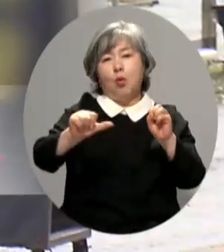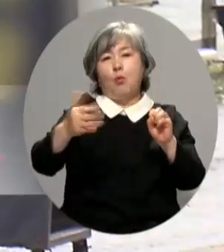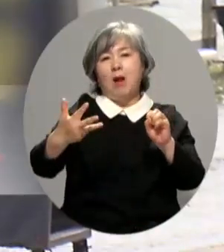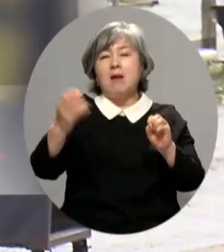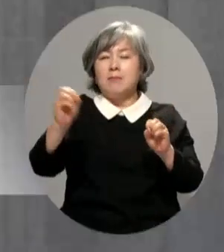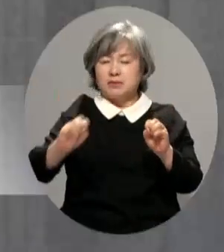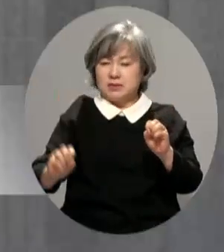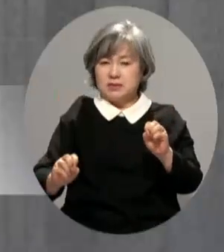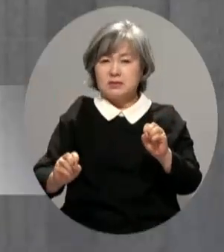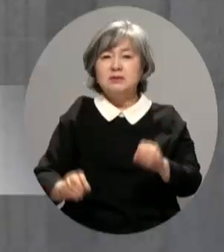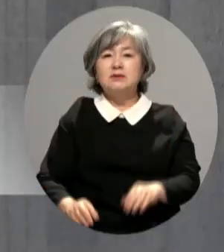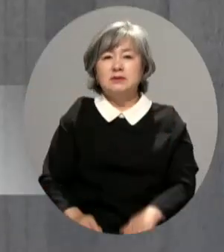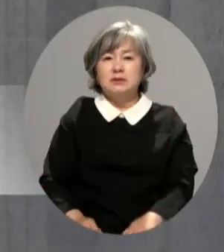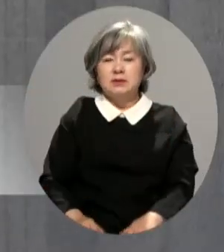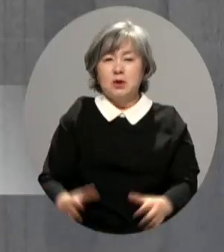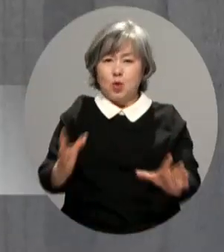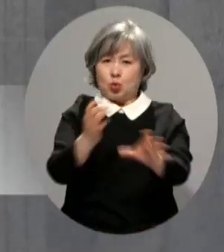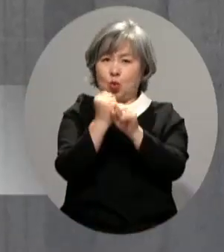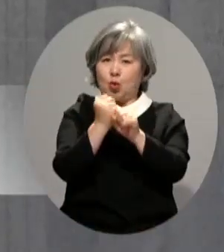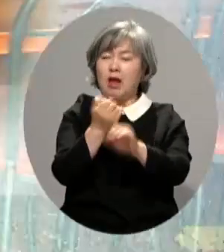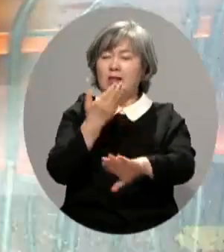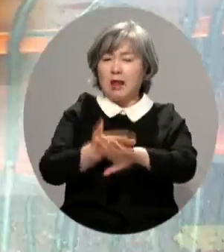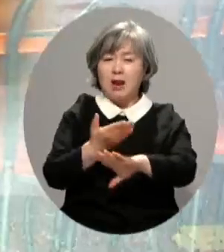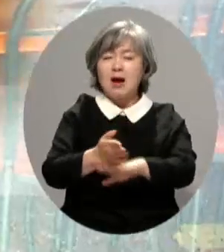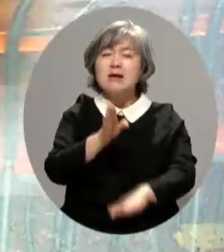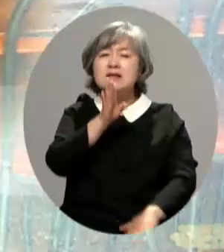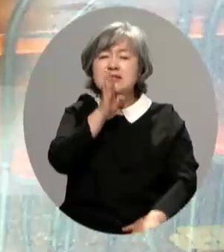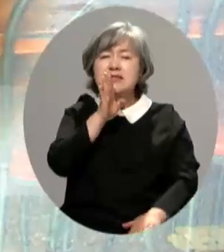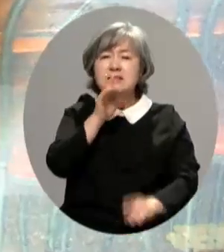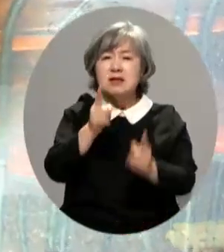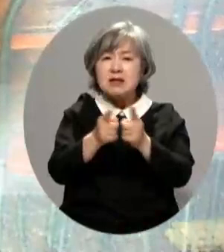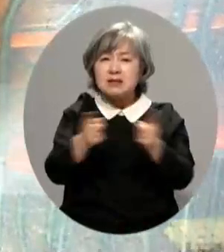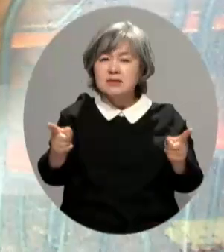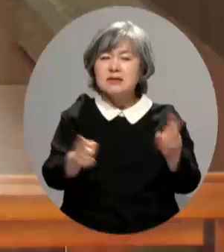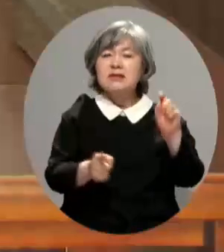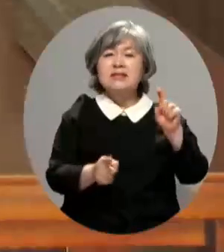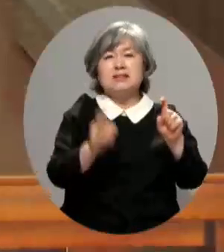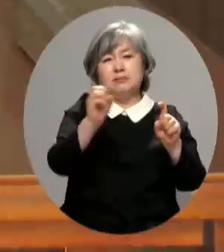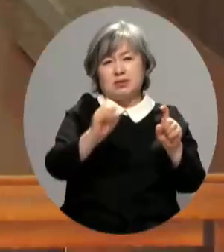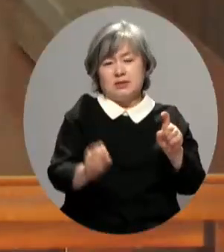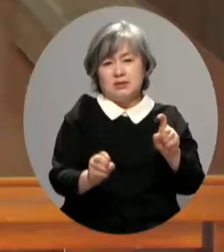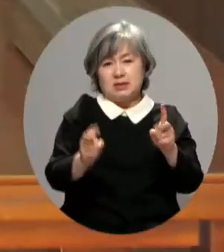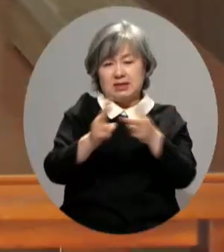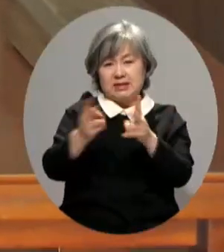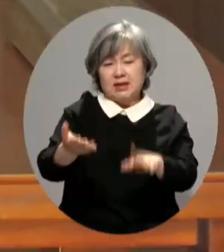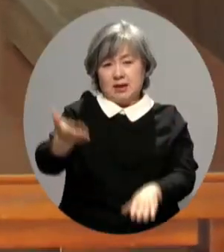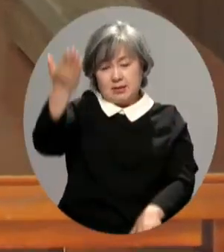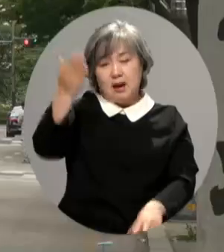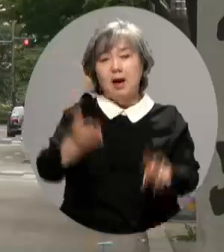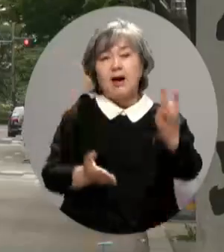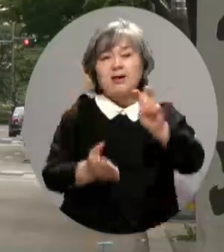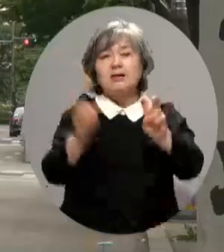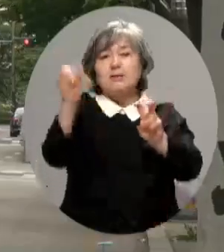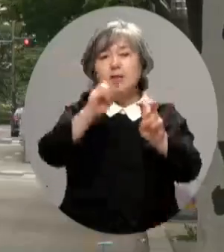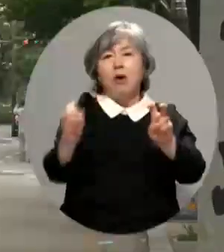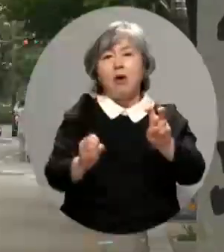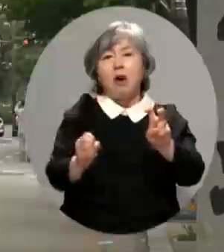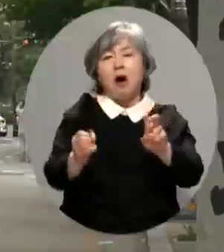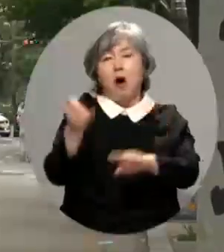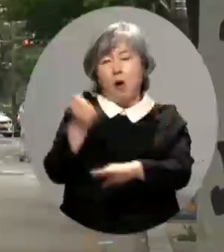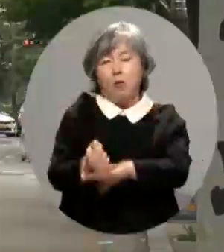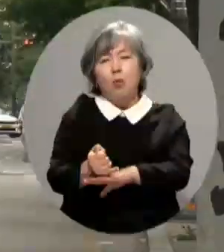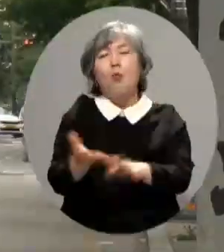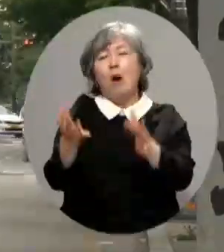보였습니다 통계와 달리 실제로는 1층은 10% 2층 이상은 20% 이상 떨어진 것도